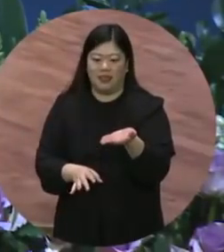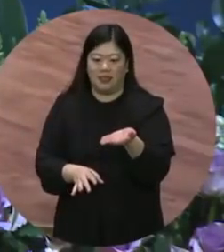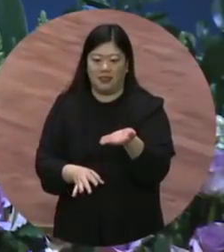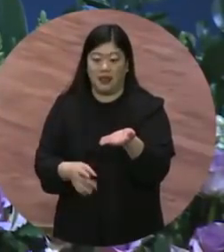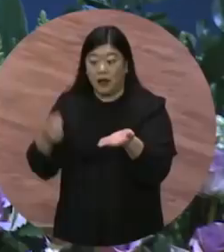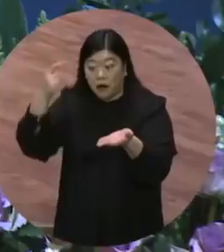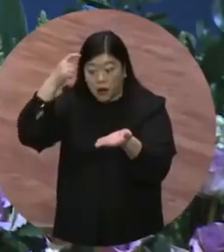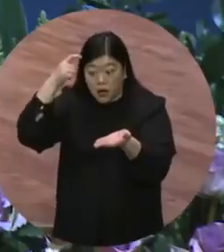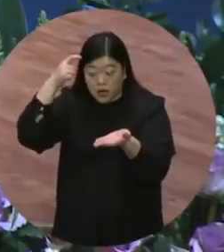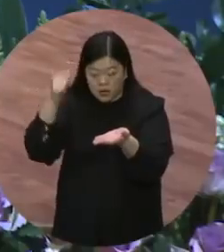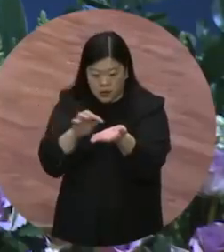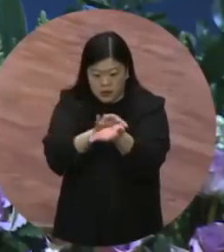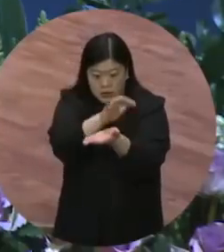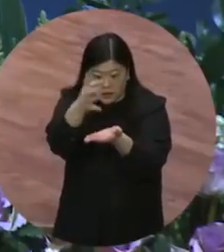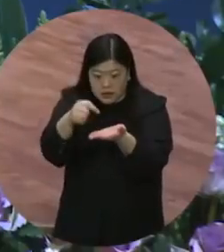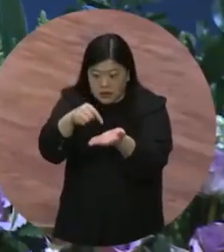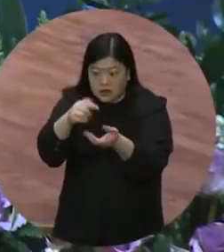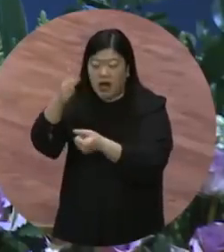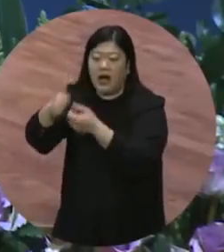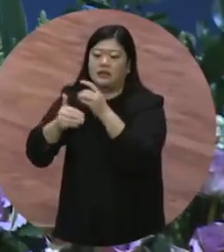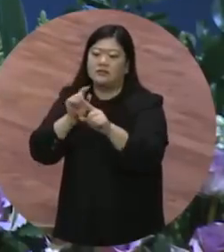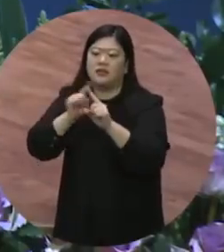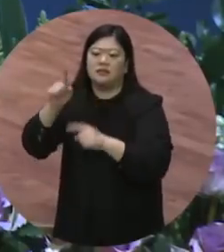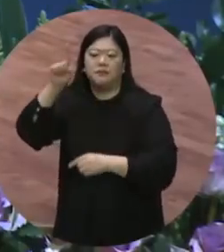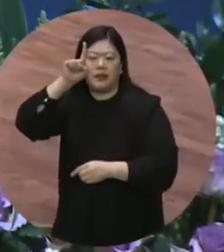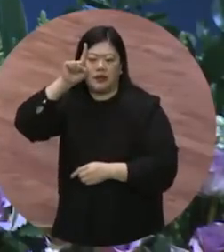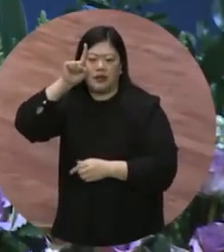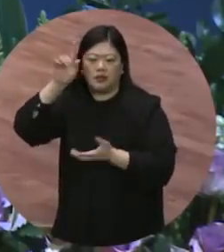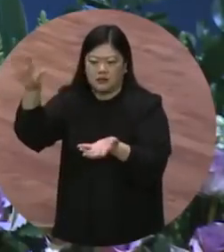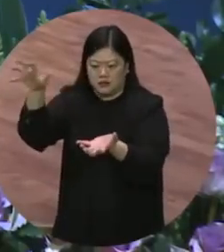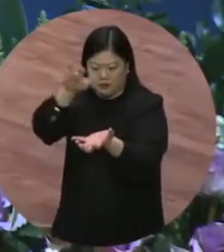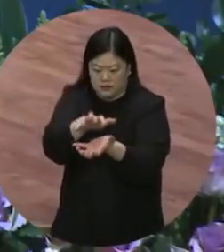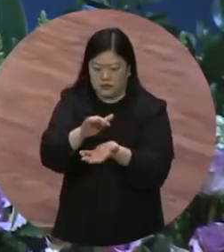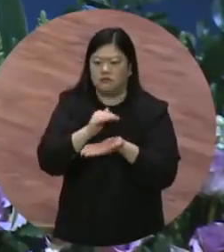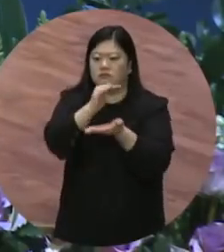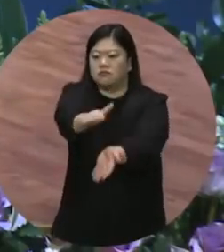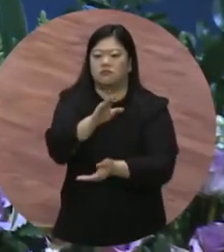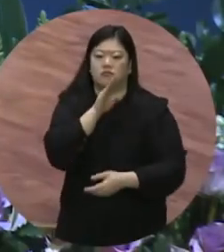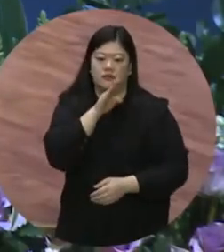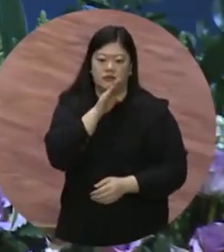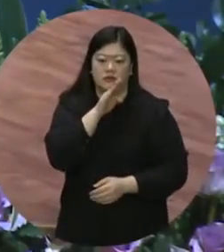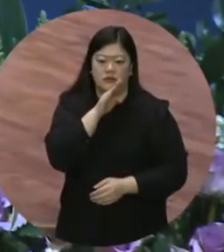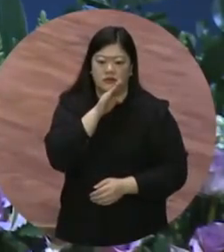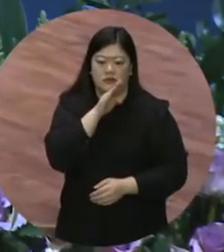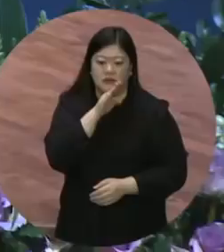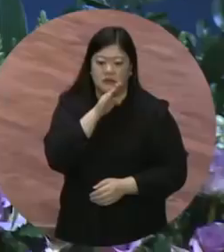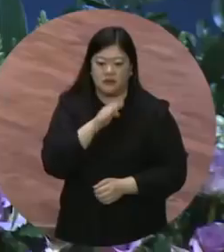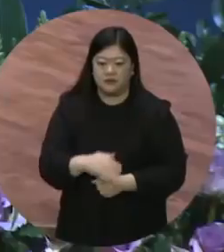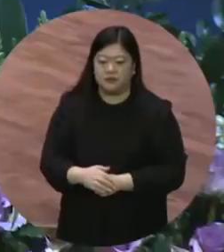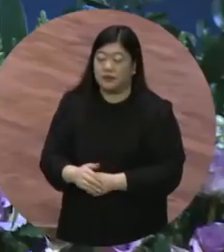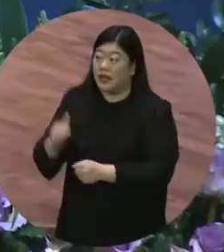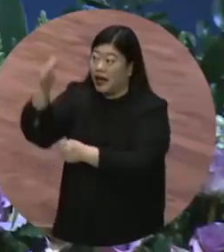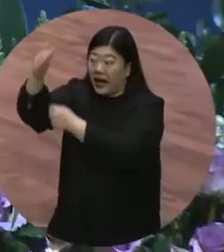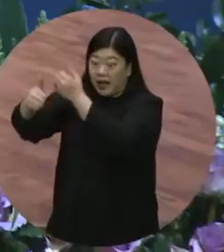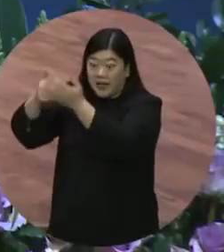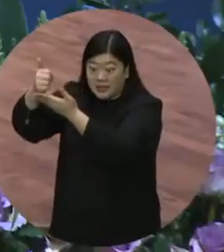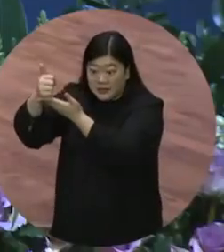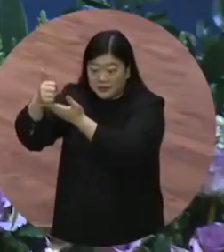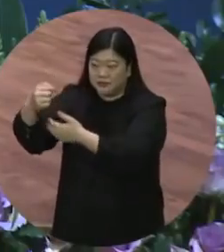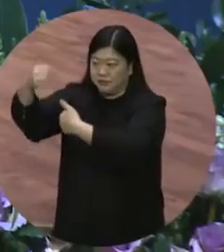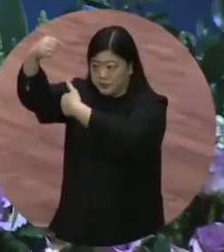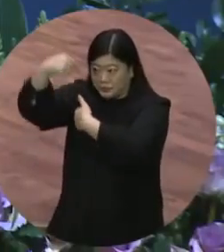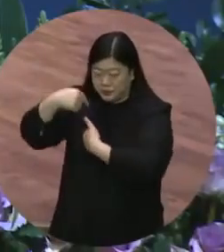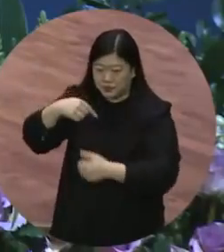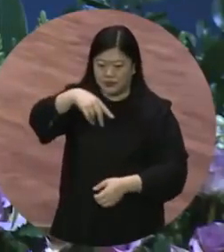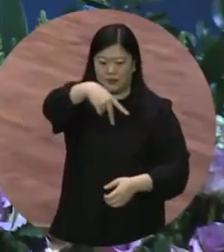그렇죠? 그것은 하나님의 말씀이기 때문에. 하나님은 나를 향한 열심이 있습니다. 생증명,